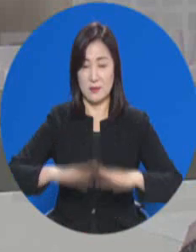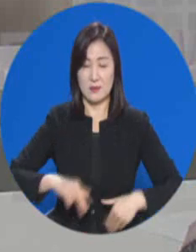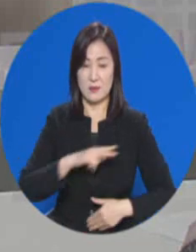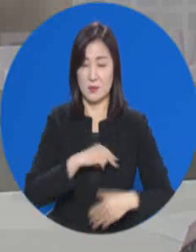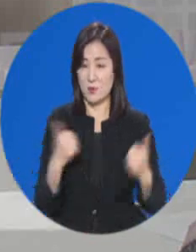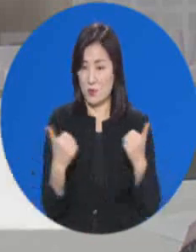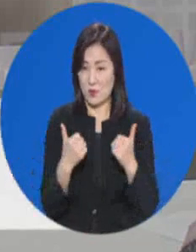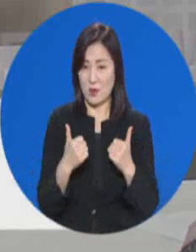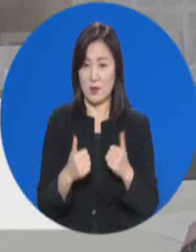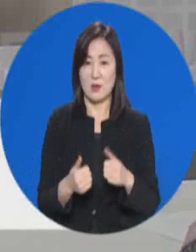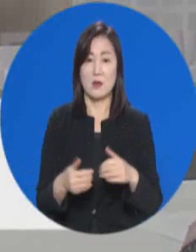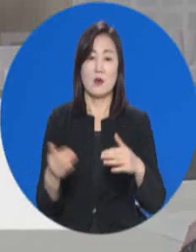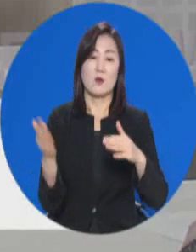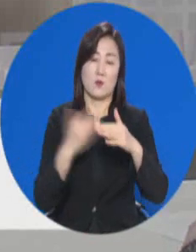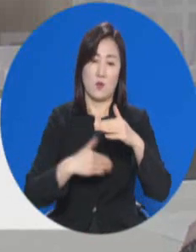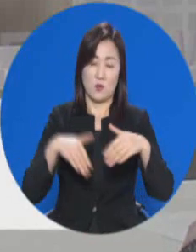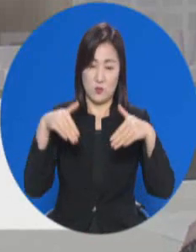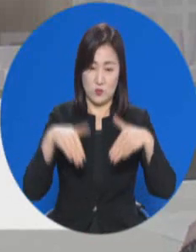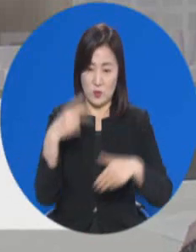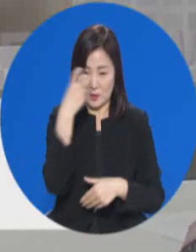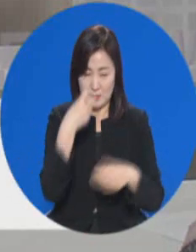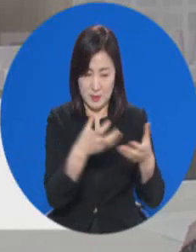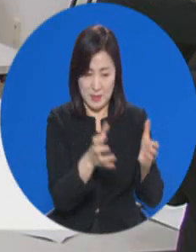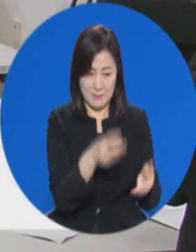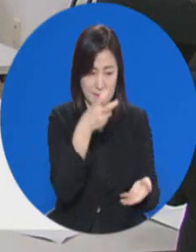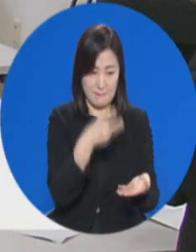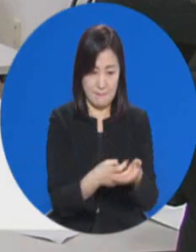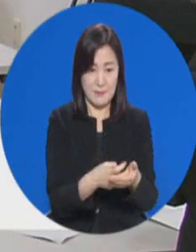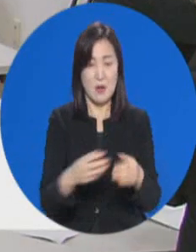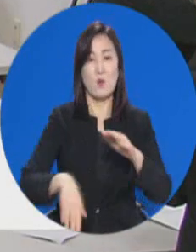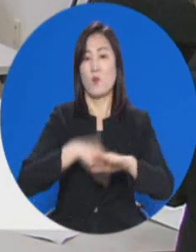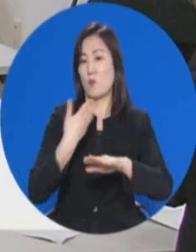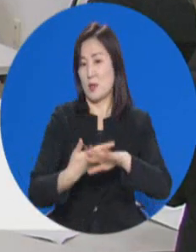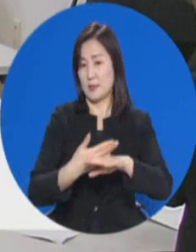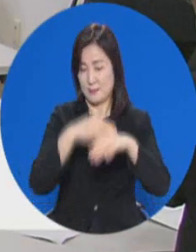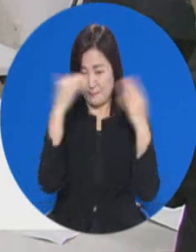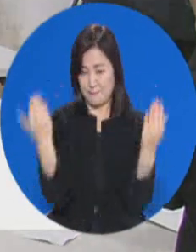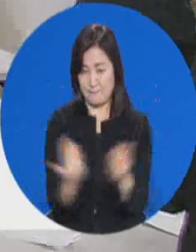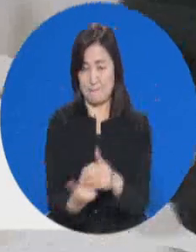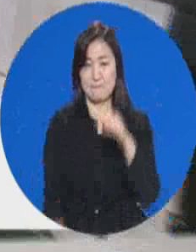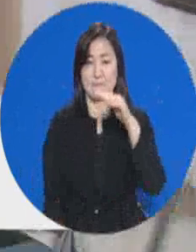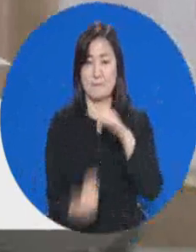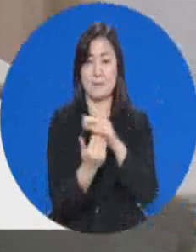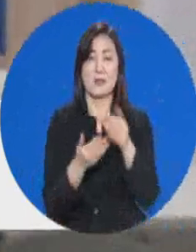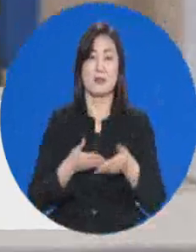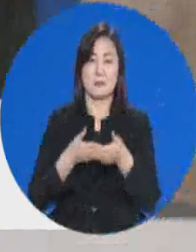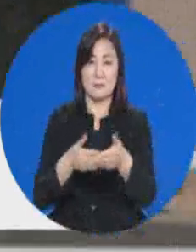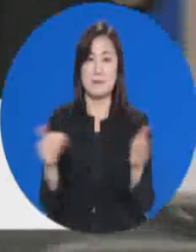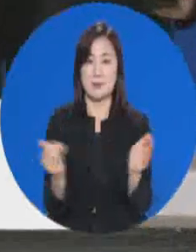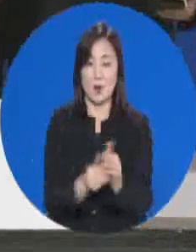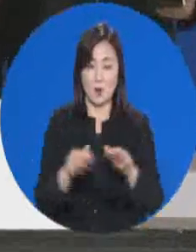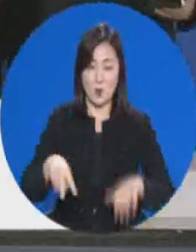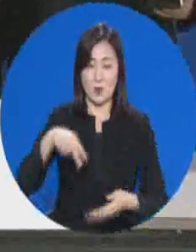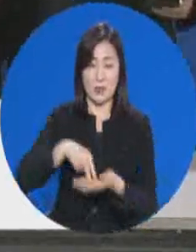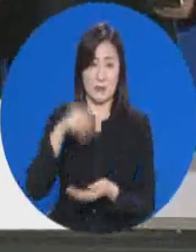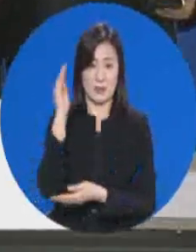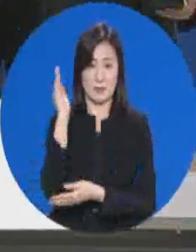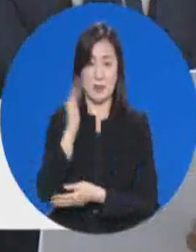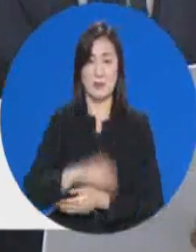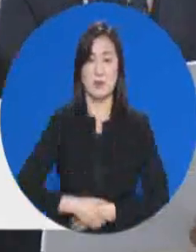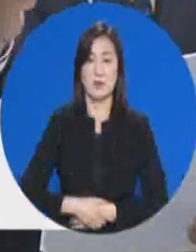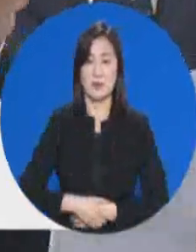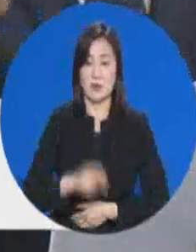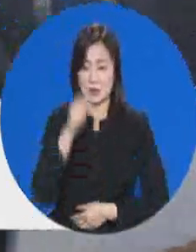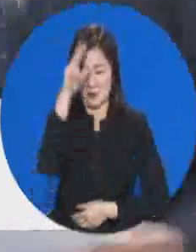의회가 공수처법 개정을 통한 검찰개혁 완수를 국회에 요구했습니다. 전라남도 의회는 성명서를 통해